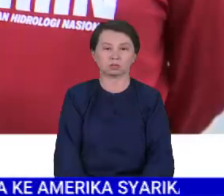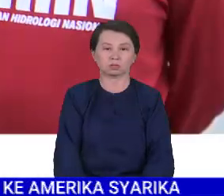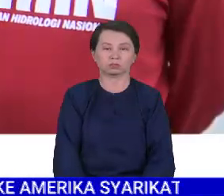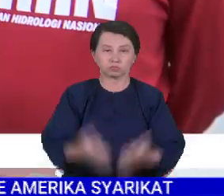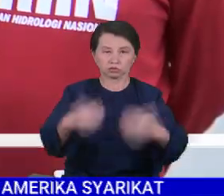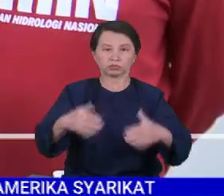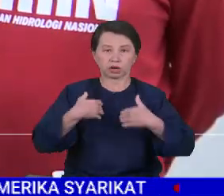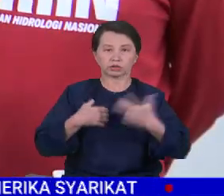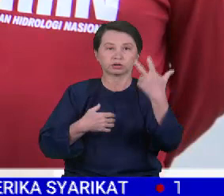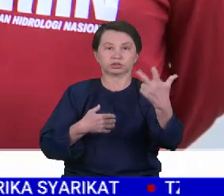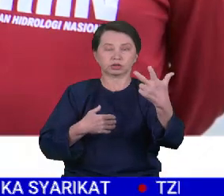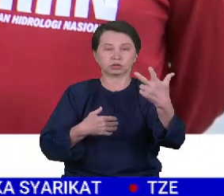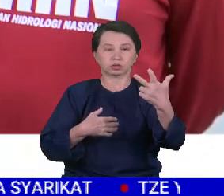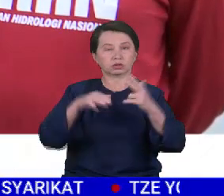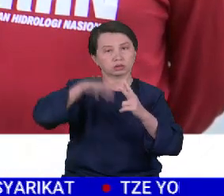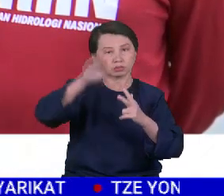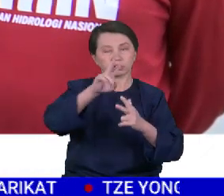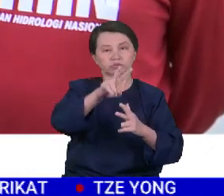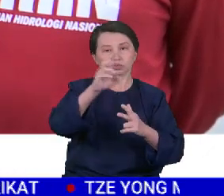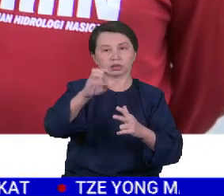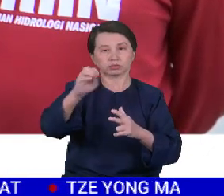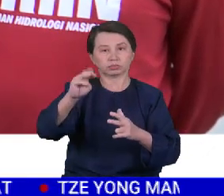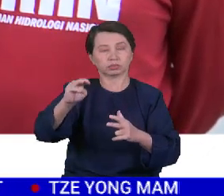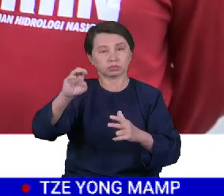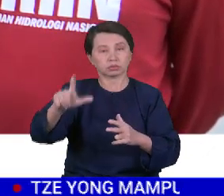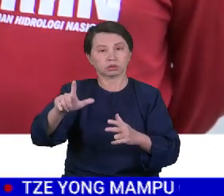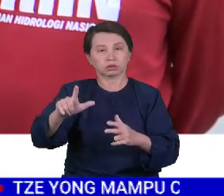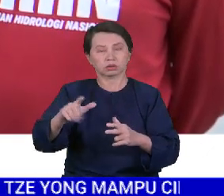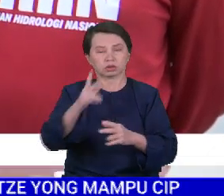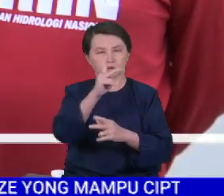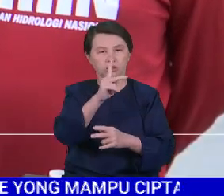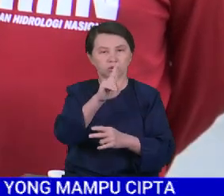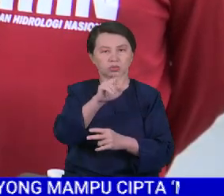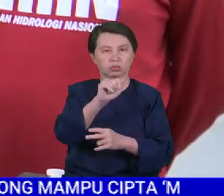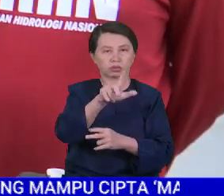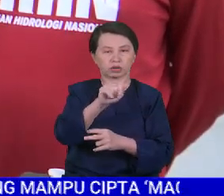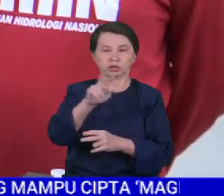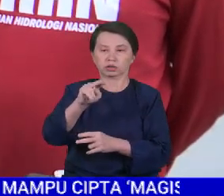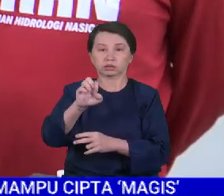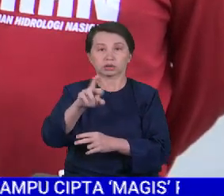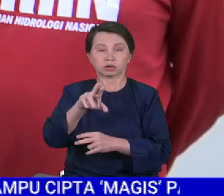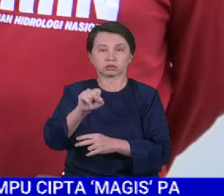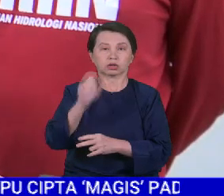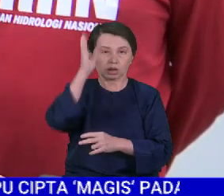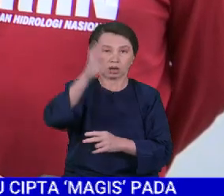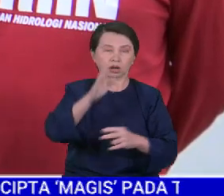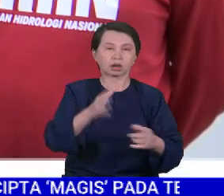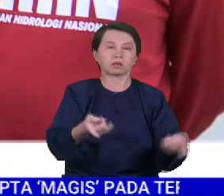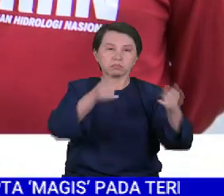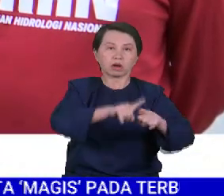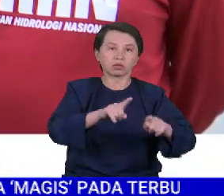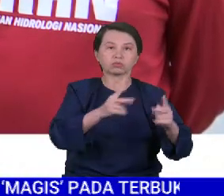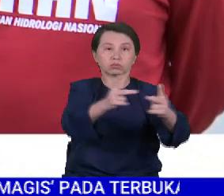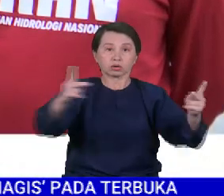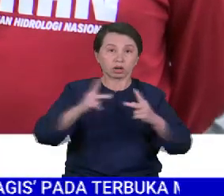Dan ada tiga stesen kita melebihi 200 mm terutama di daerah Kuala Nerus. Itu menyebabkan banjir-banjir akan berlaku di kawasan pembandaran. Di